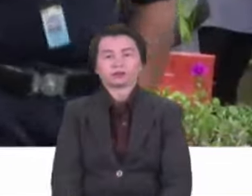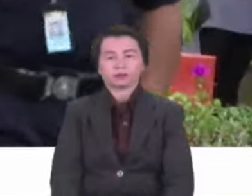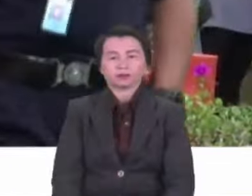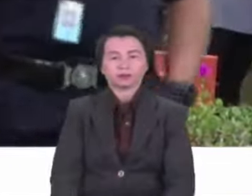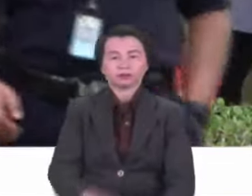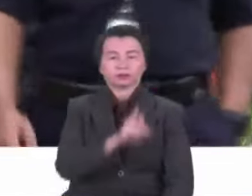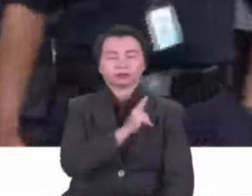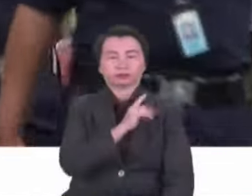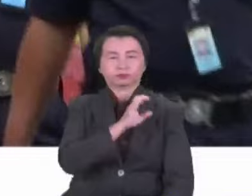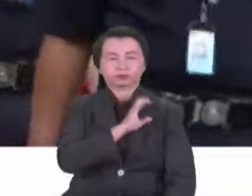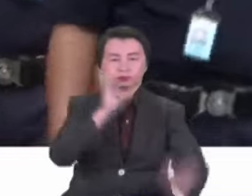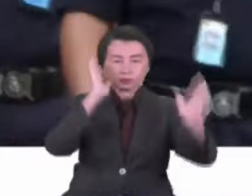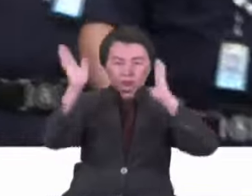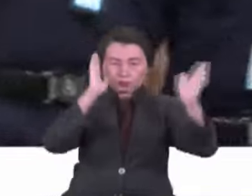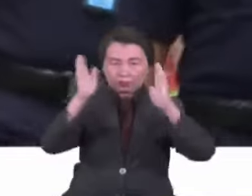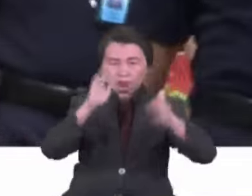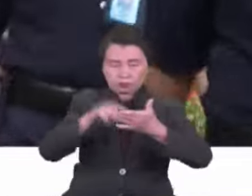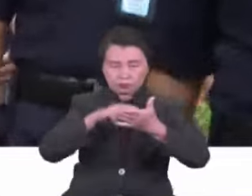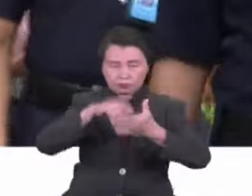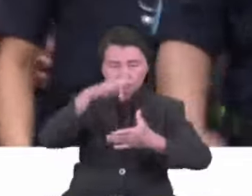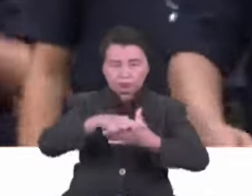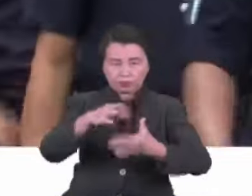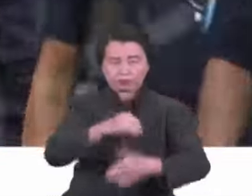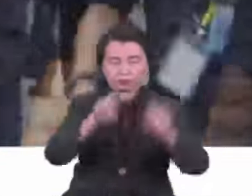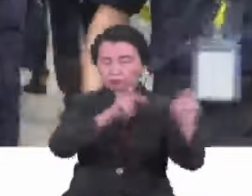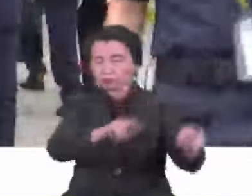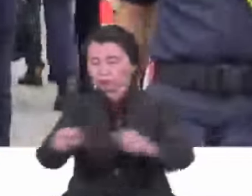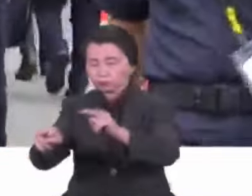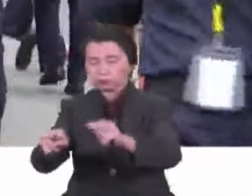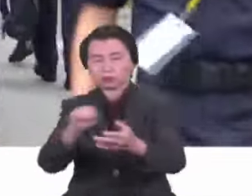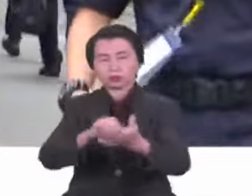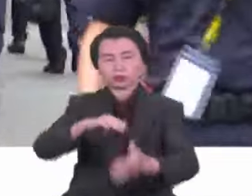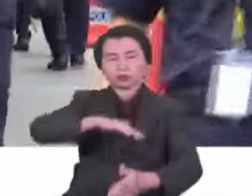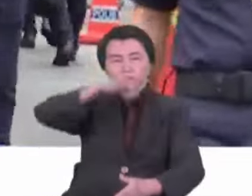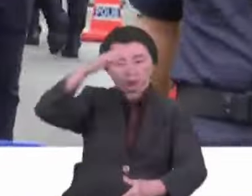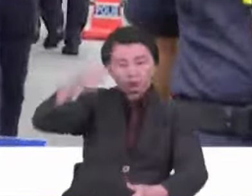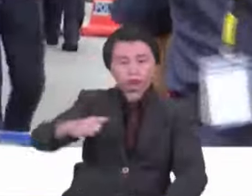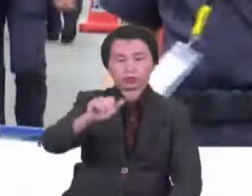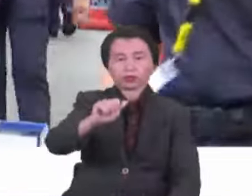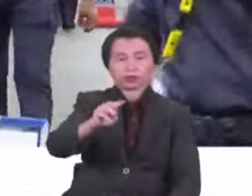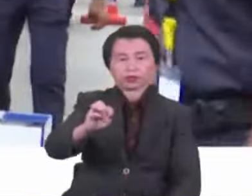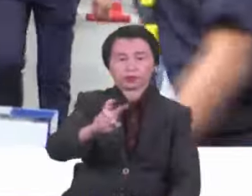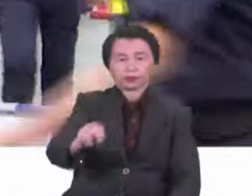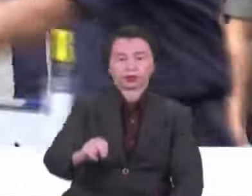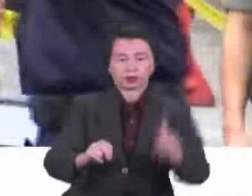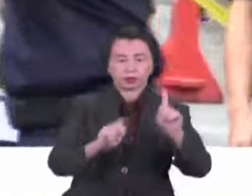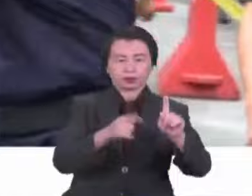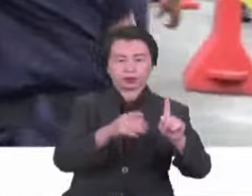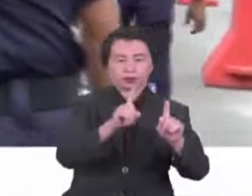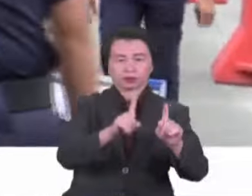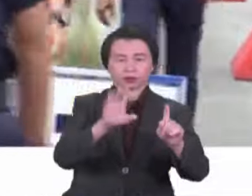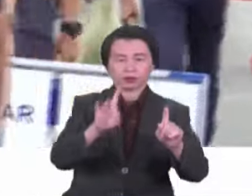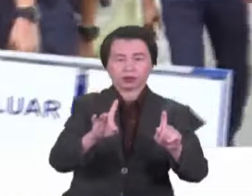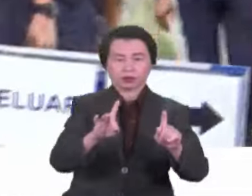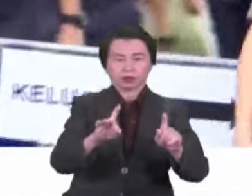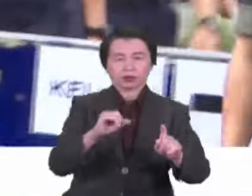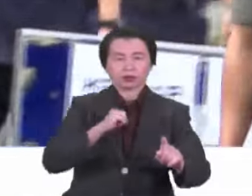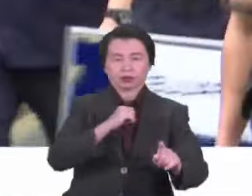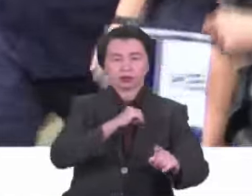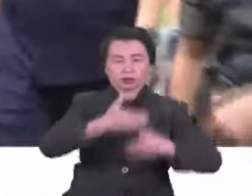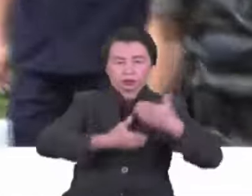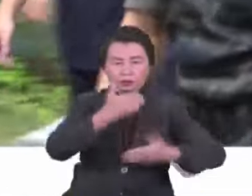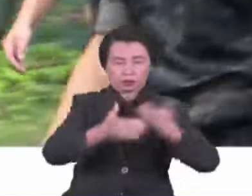Tan Sri Akhil Sani terdahulu mengundi termasuk meninjau proses pengundian awal di Bukit Aman. Seramai 118,000 pegawai dan anggota terbabit